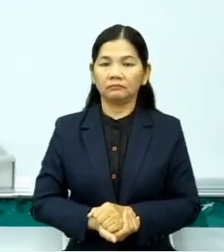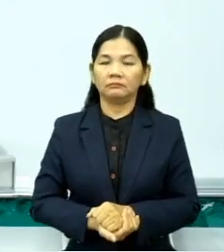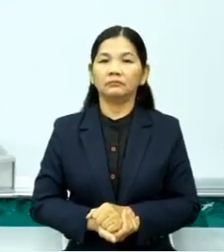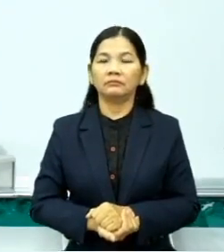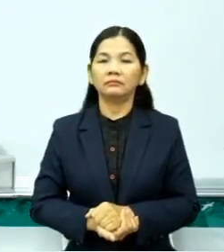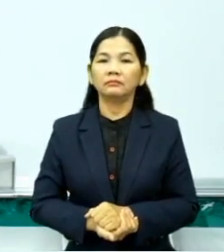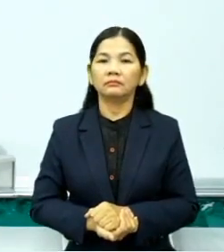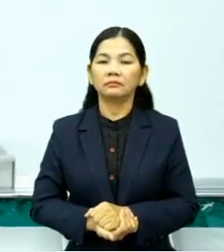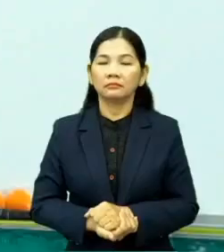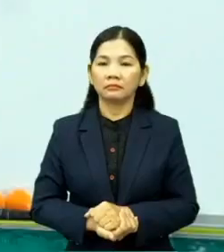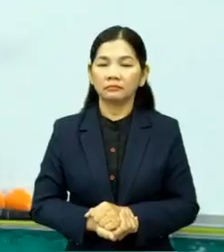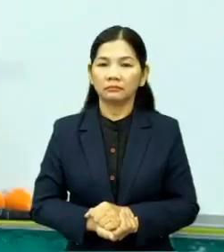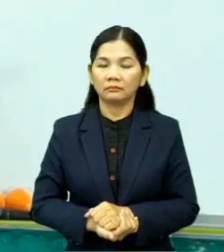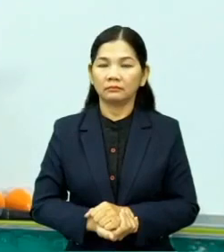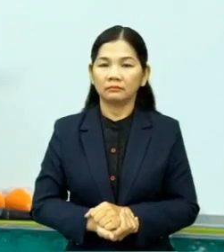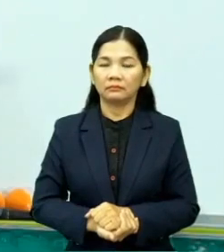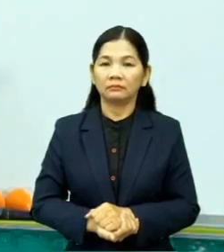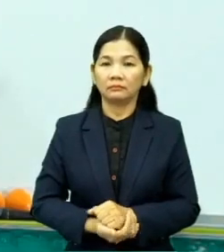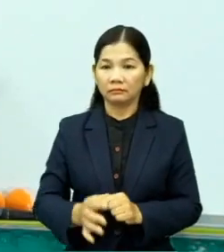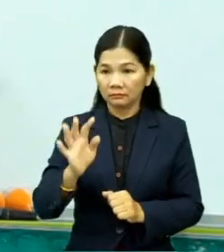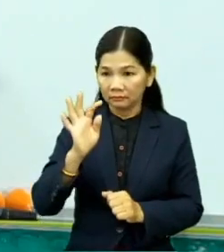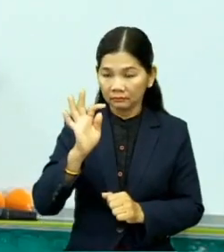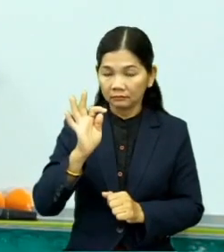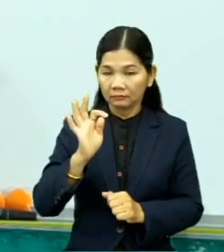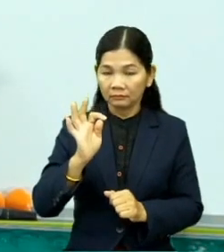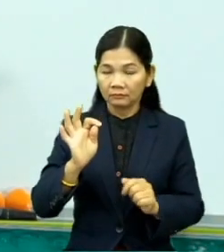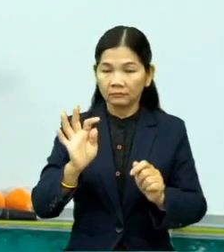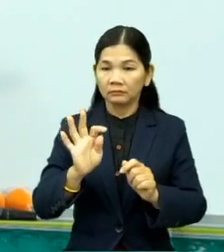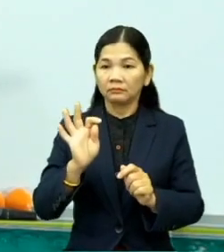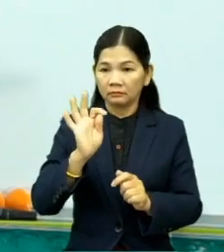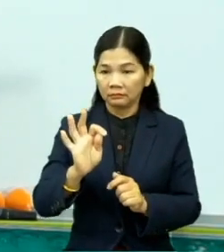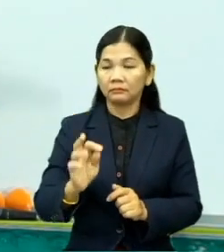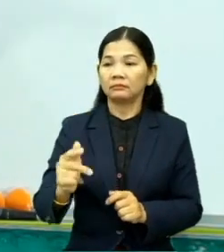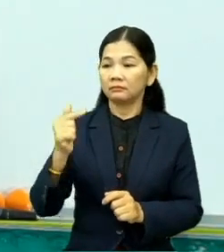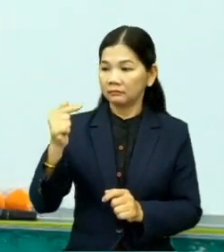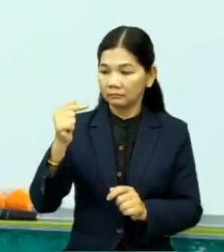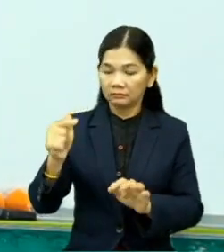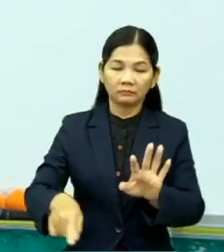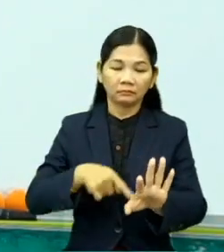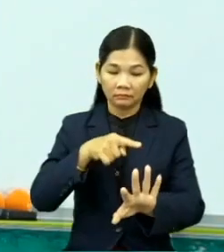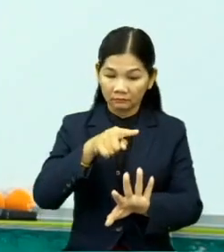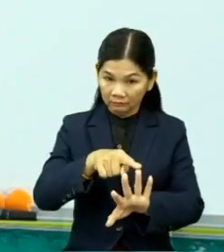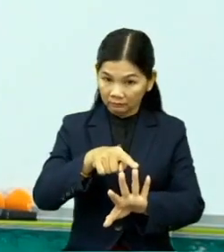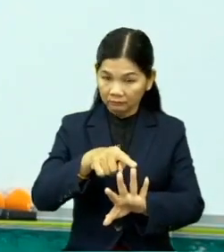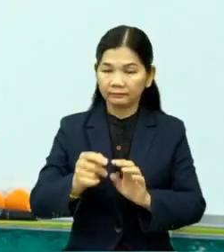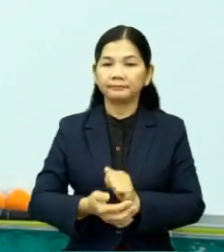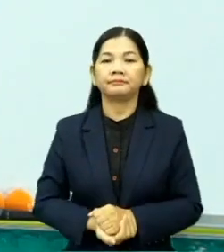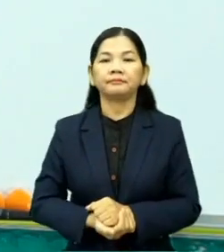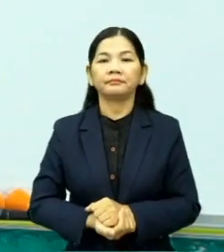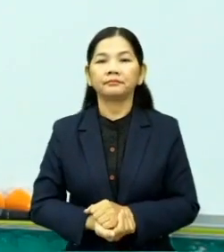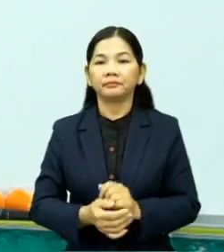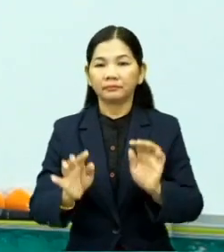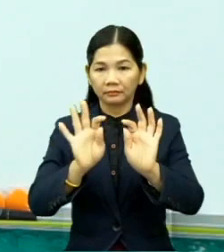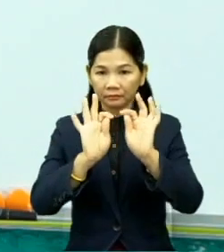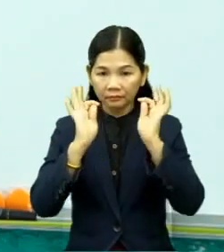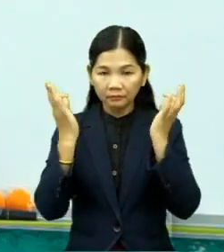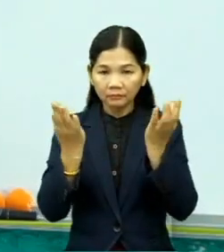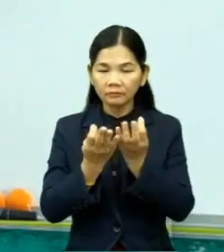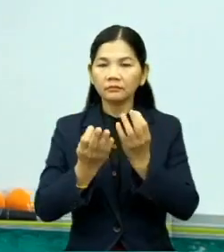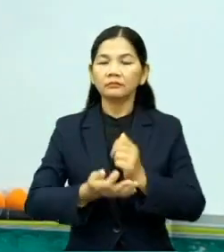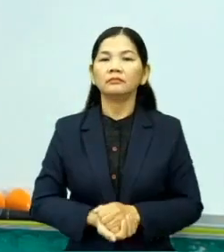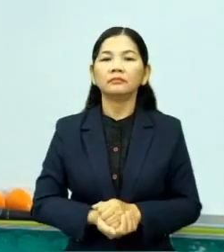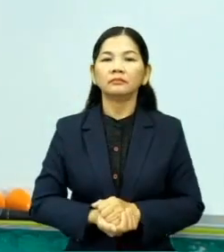ចាគ្នាកូនគ្នានេះពាក្យវងនេះណាកូនណានេះចាវងនេះចាអញ្ចឹងចាវុ